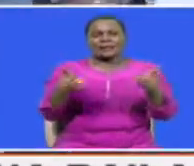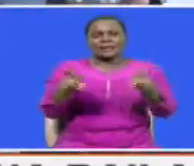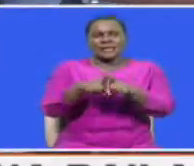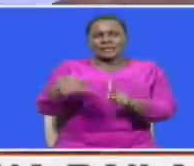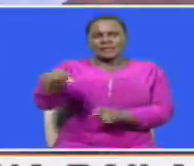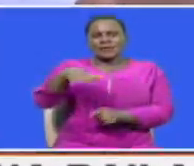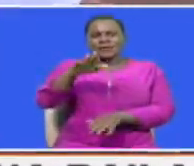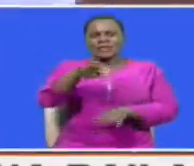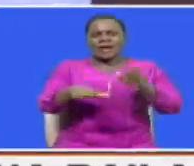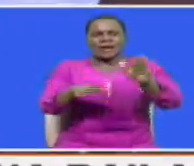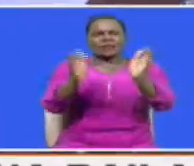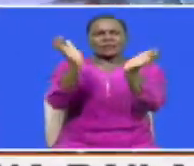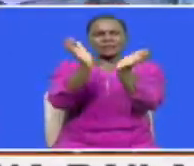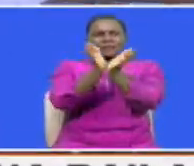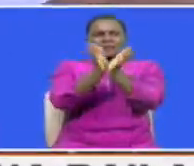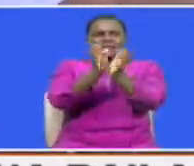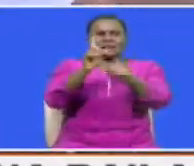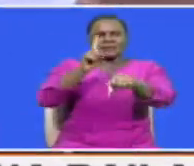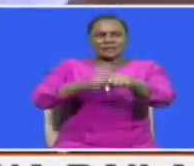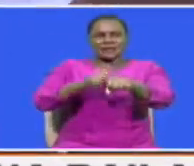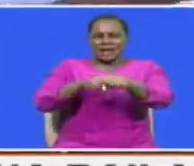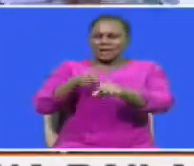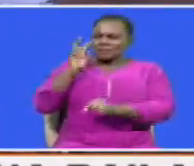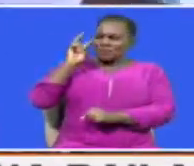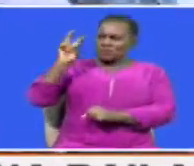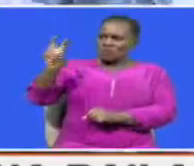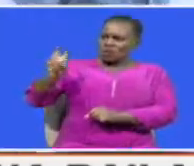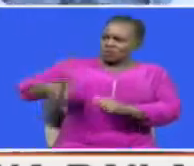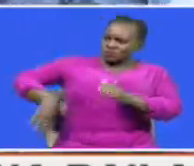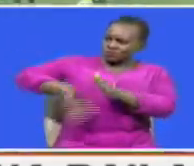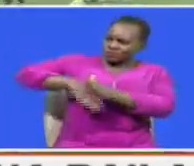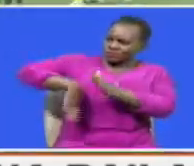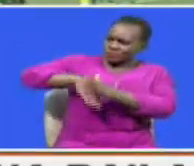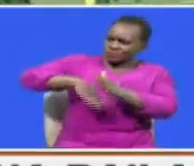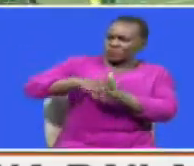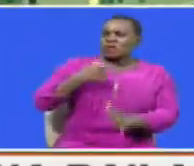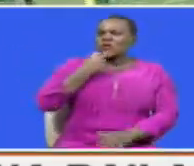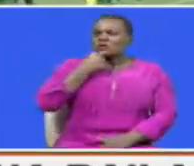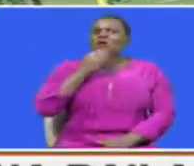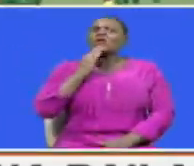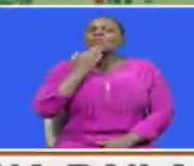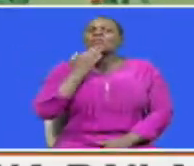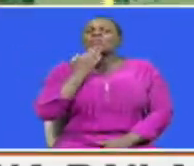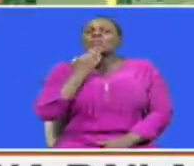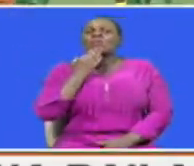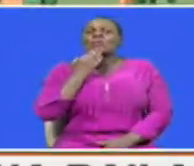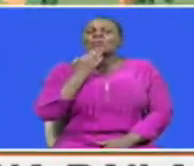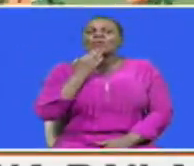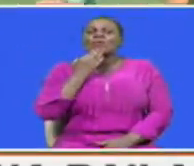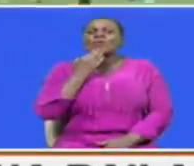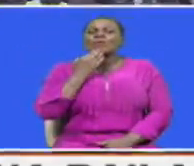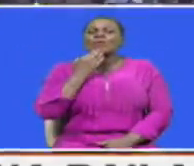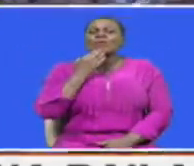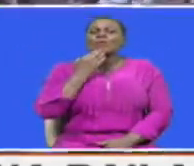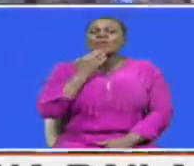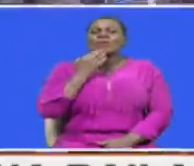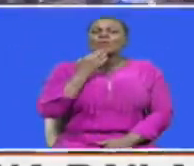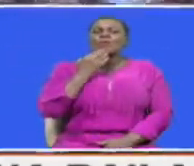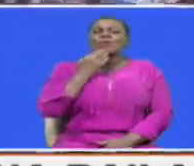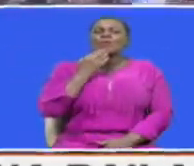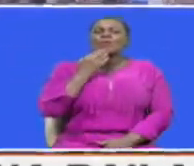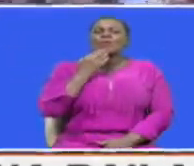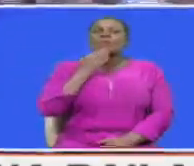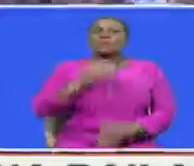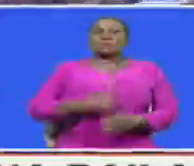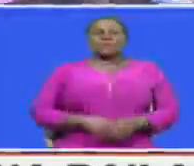katika uga wa Nyayo, wakati huu wakitazama debi la mashemeji ambapo klabu za Gor Mahia na AFC Leopards